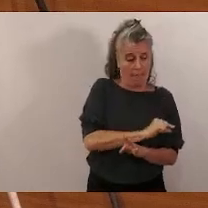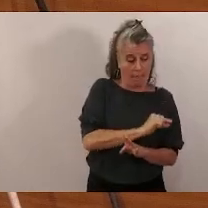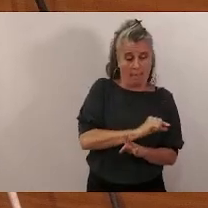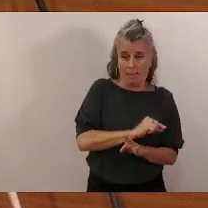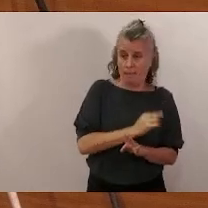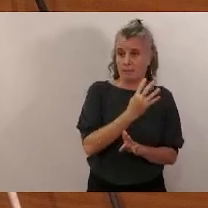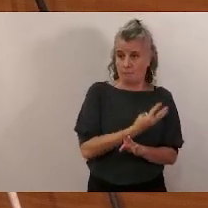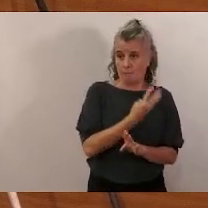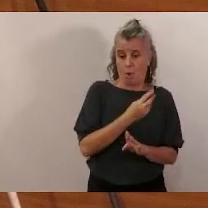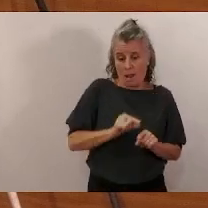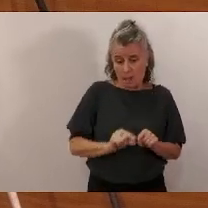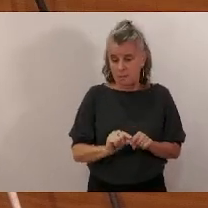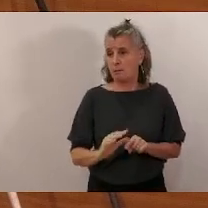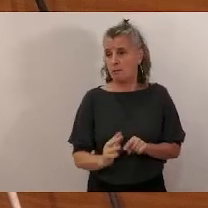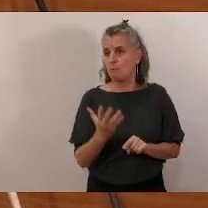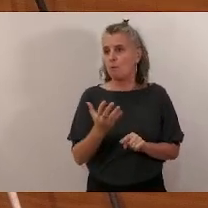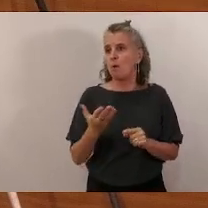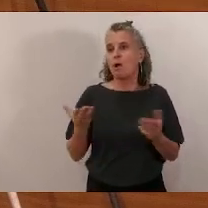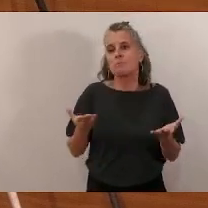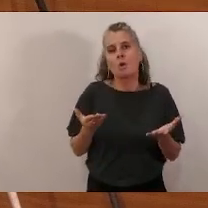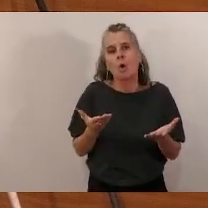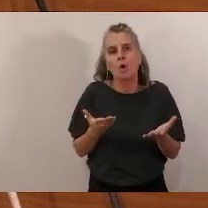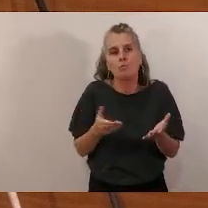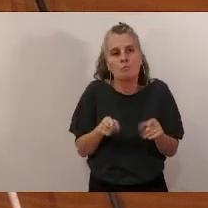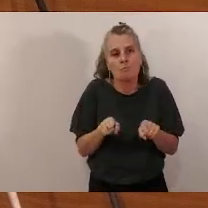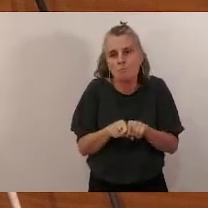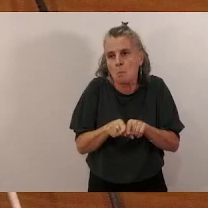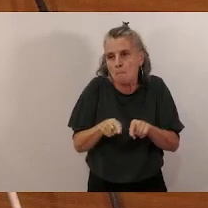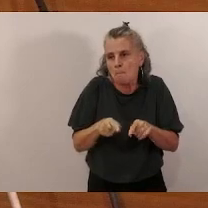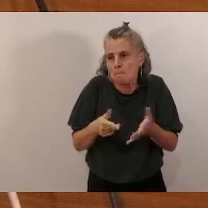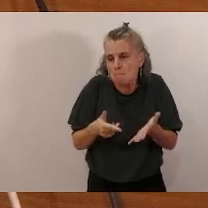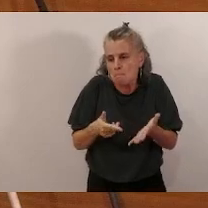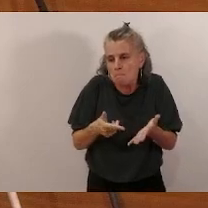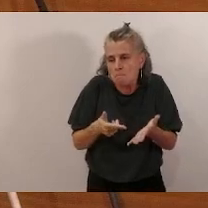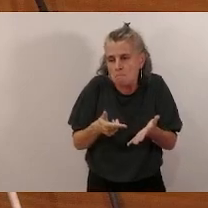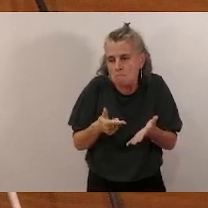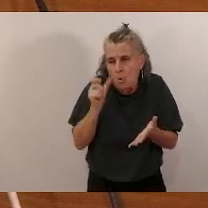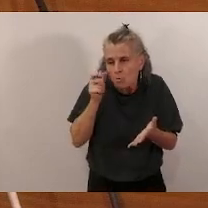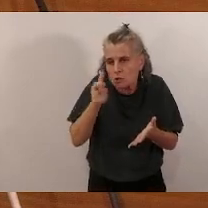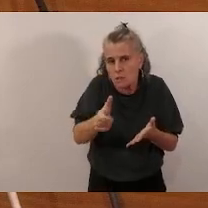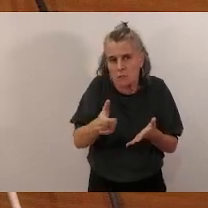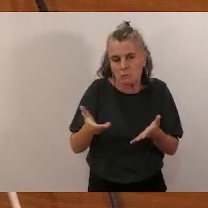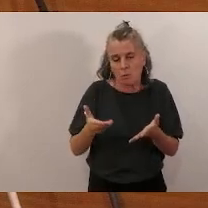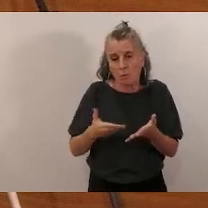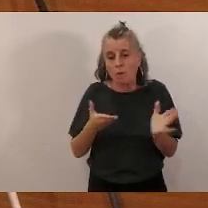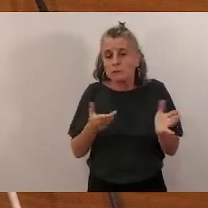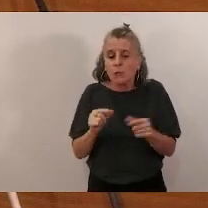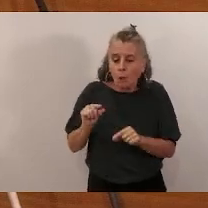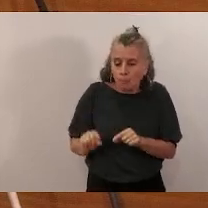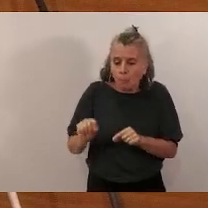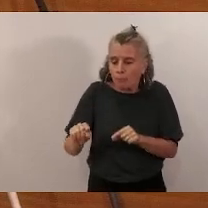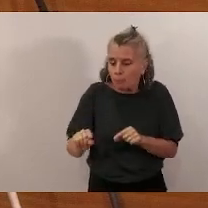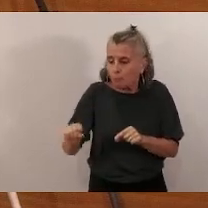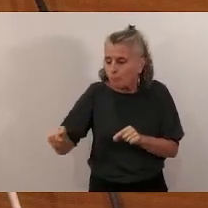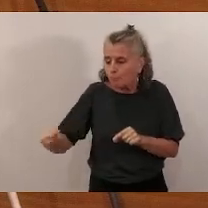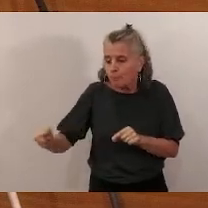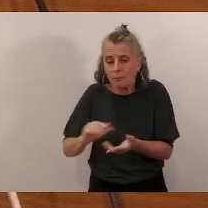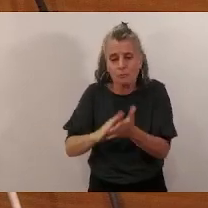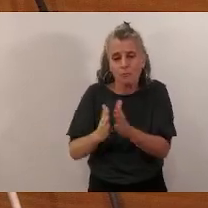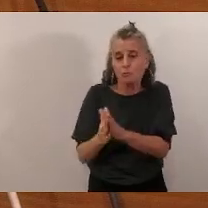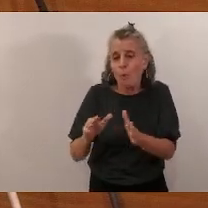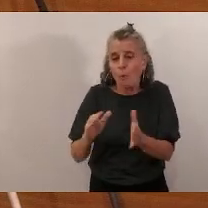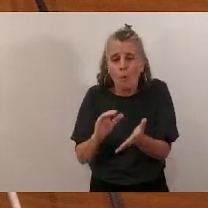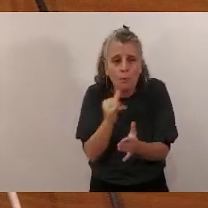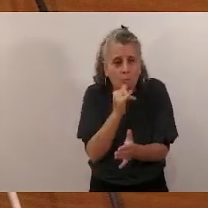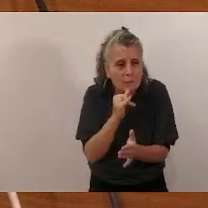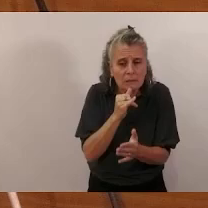principe, en dehors du fait qu'il s'agit de petites subventions nombreuses, plutôt à des petites associations et les grands théâtres et les